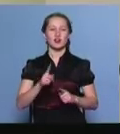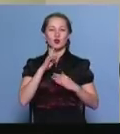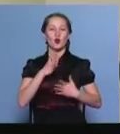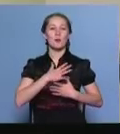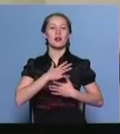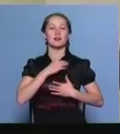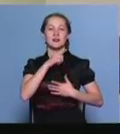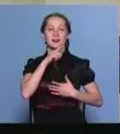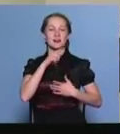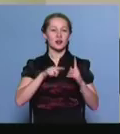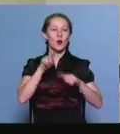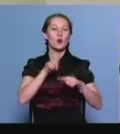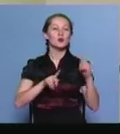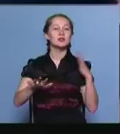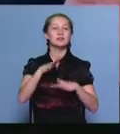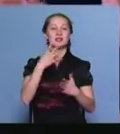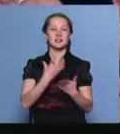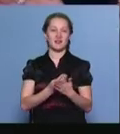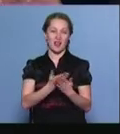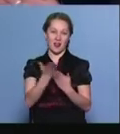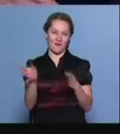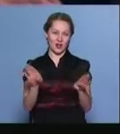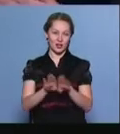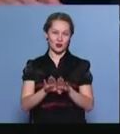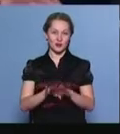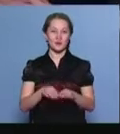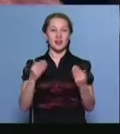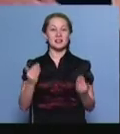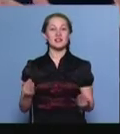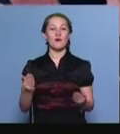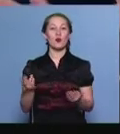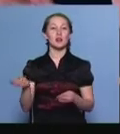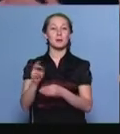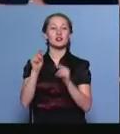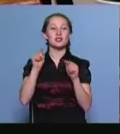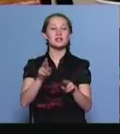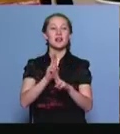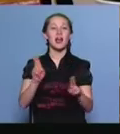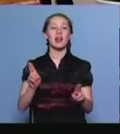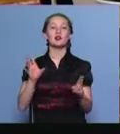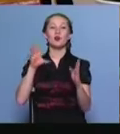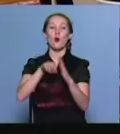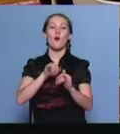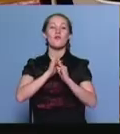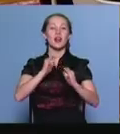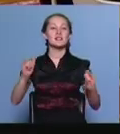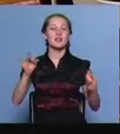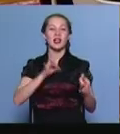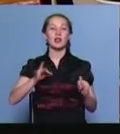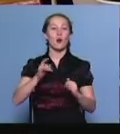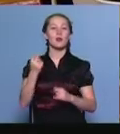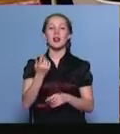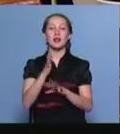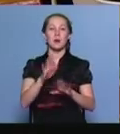родины, и вы в их числе. Сегодня в зале те, кто внес в развитие региона немало. Их фото теперь на республиканской доске